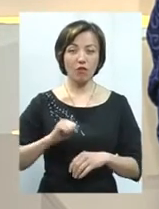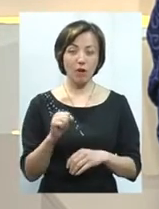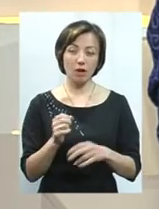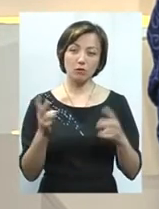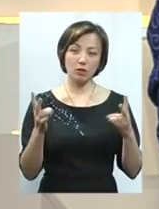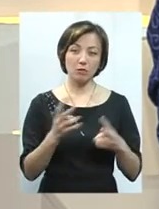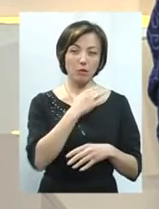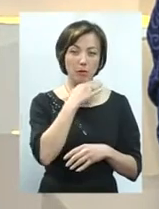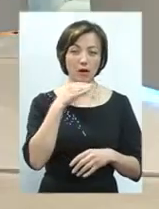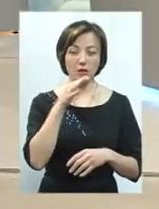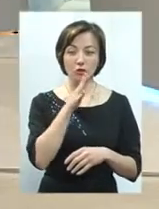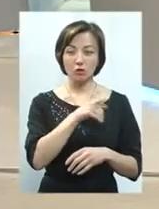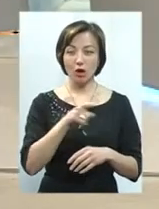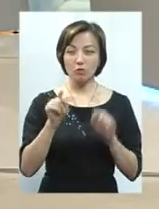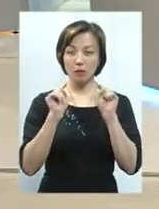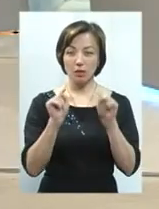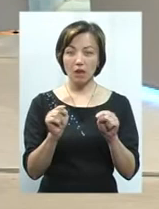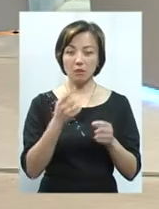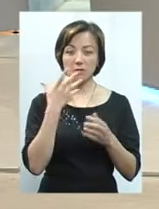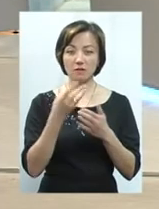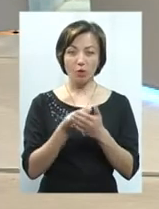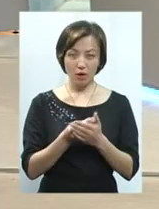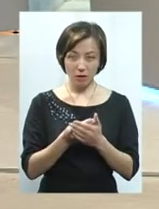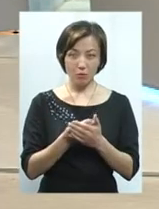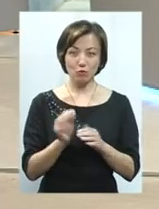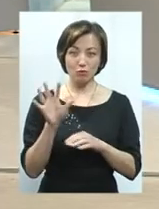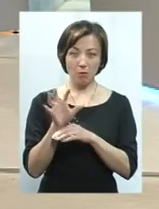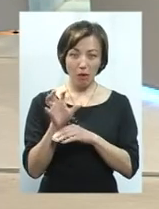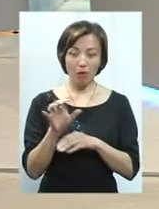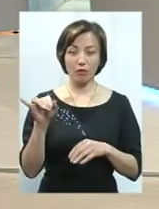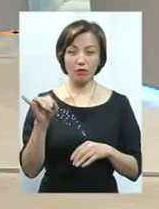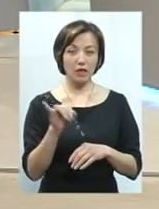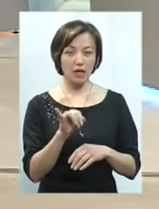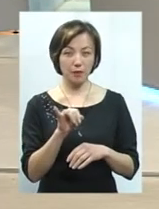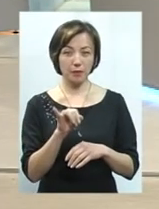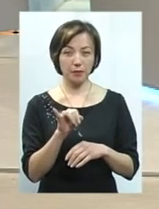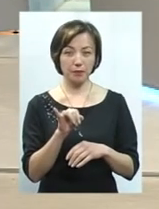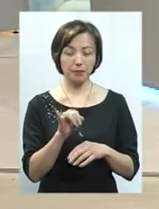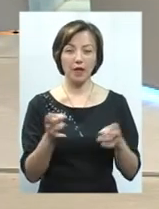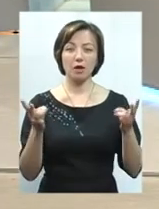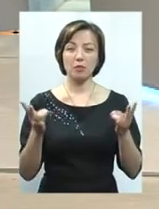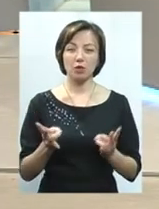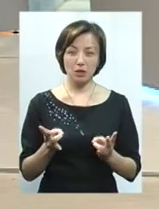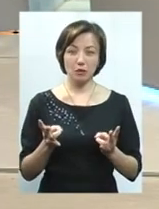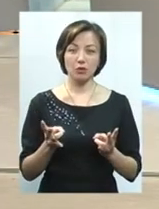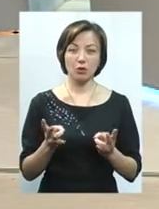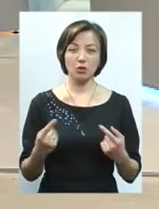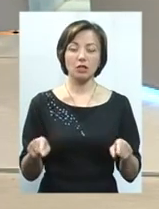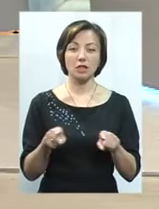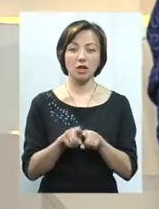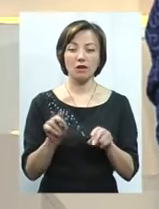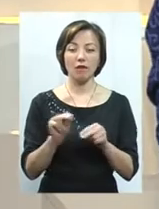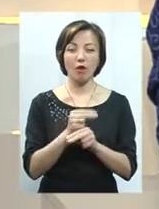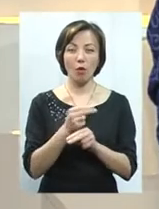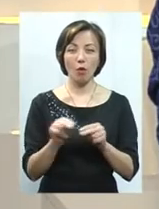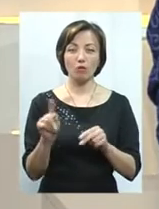потрібно чимало часу приділяти тому своєму улюбленцеві, і потрібно його теж виховувати,